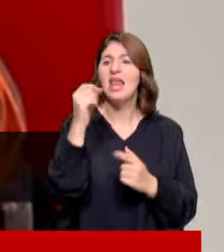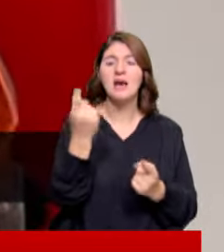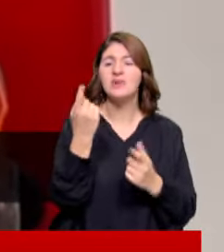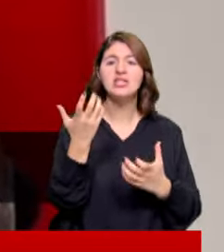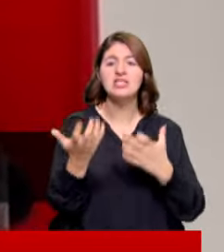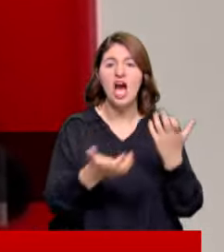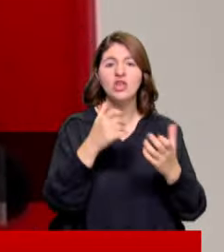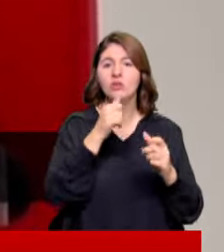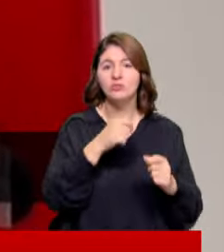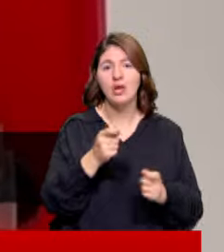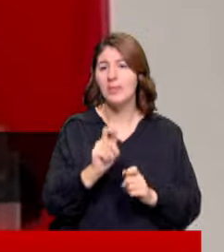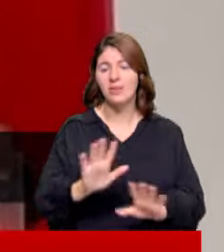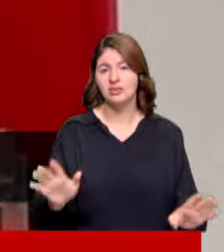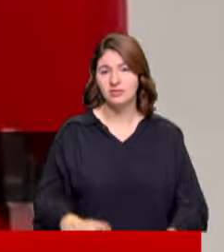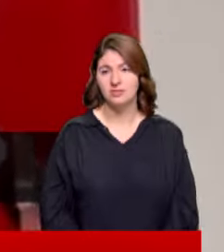yangında müdahale edilemez.